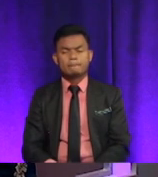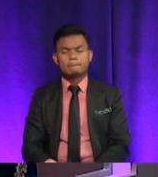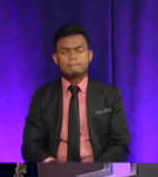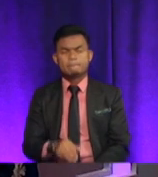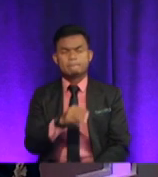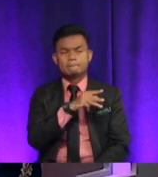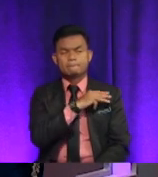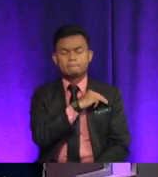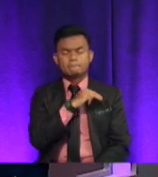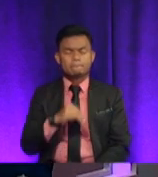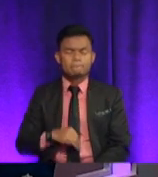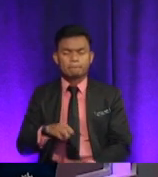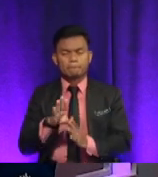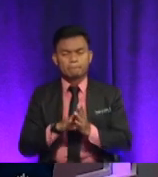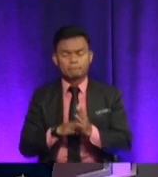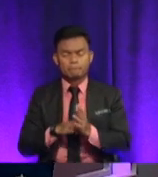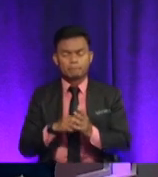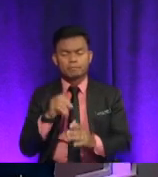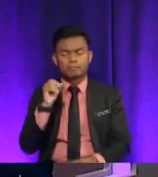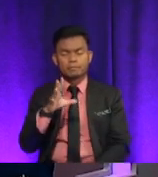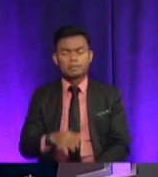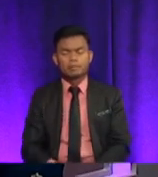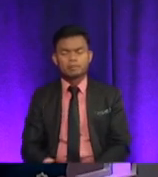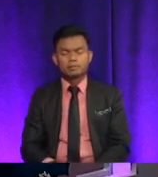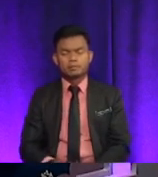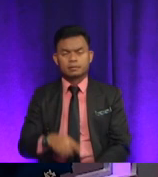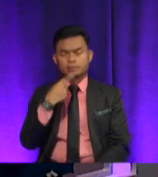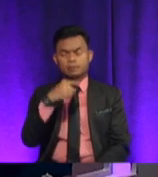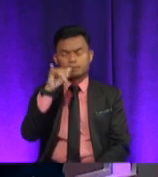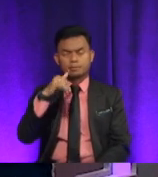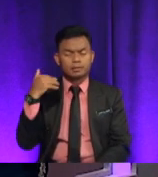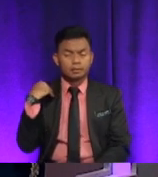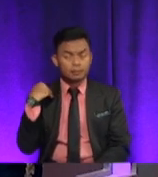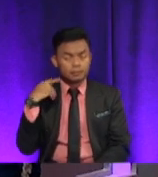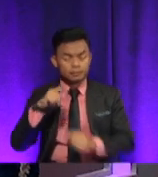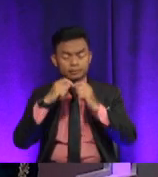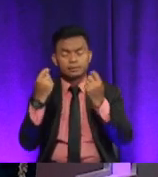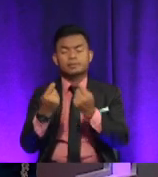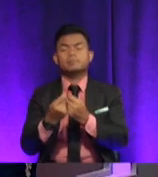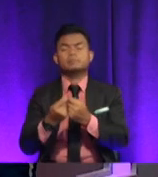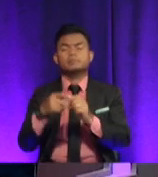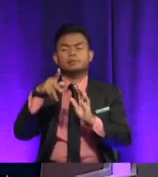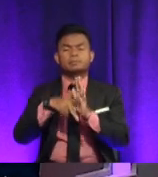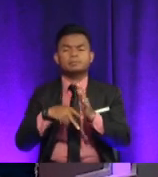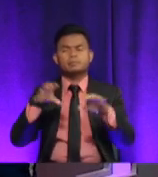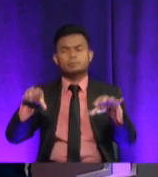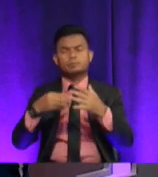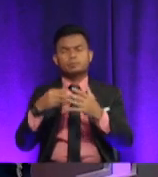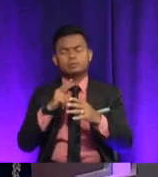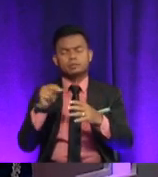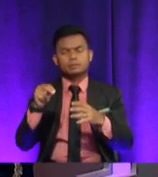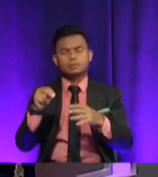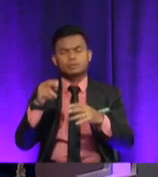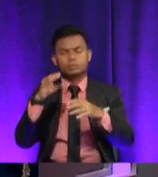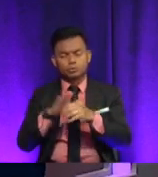Siapa yang memiliki taman yang perbuatannya Cukup Cukup Indah Oke sungguh cantik dan tempatnya